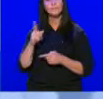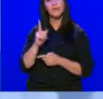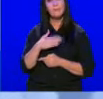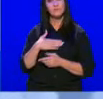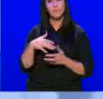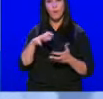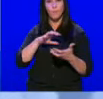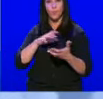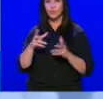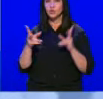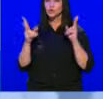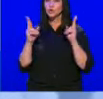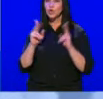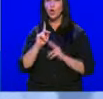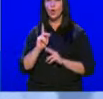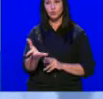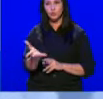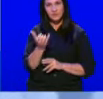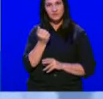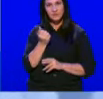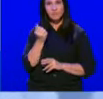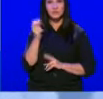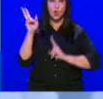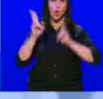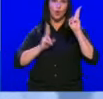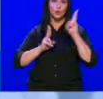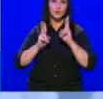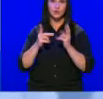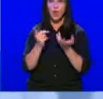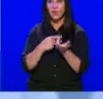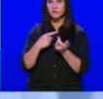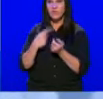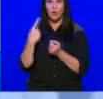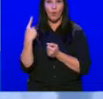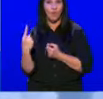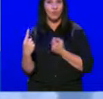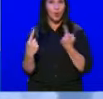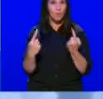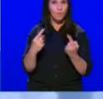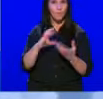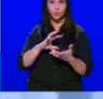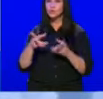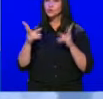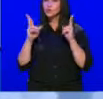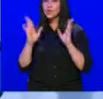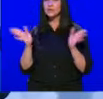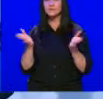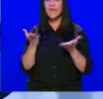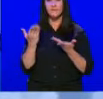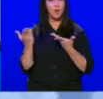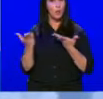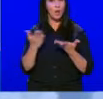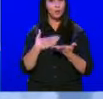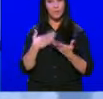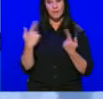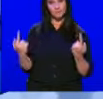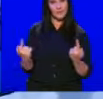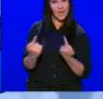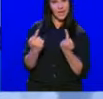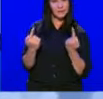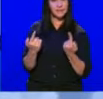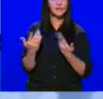Трябва да има политическо решение, което се взима с консенсус. Но всяко едно политическо решение става, когато има